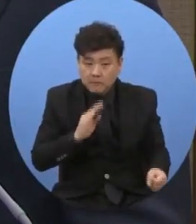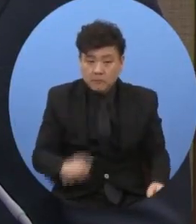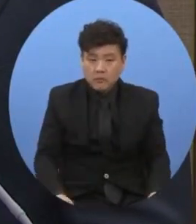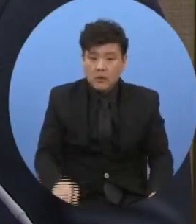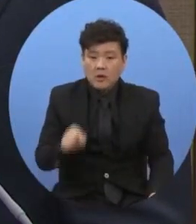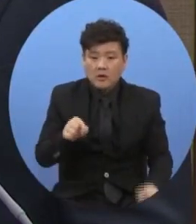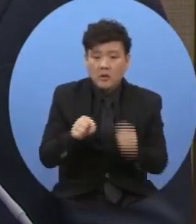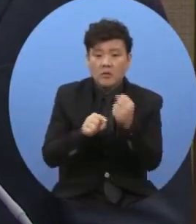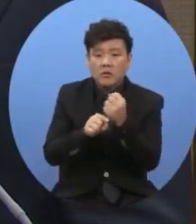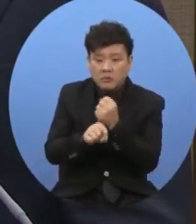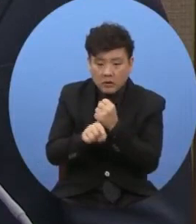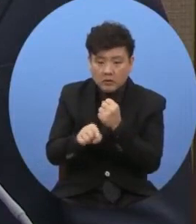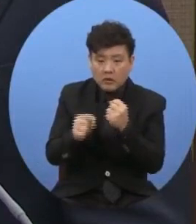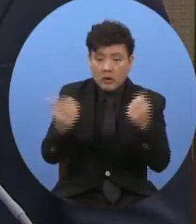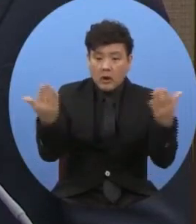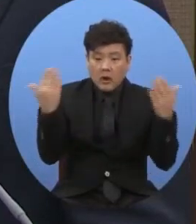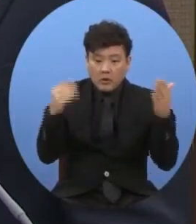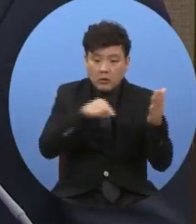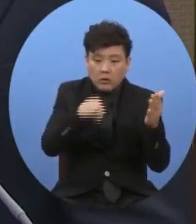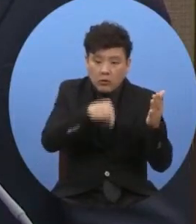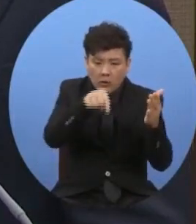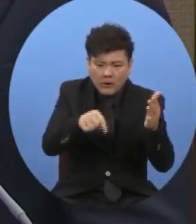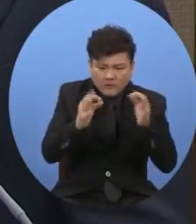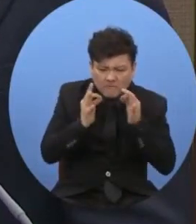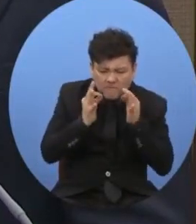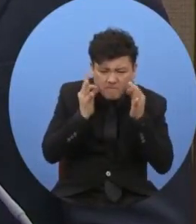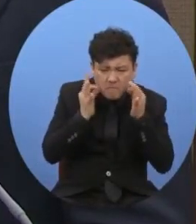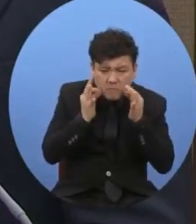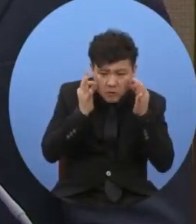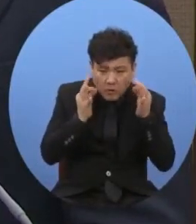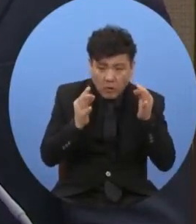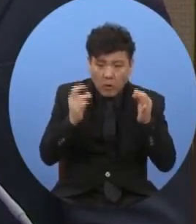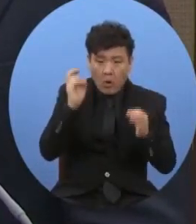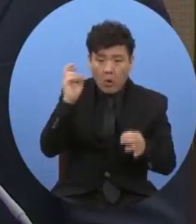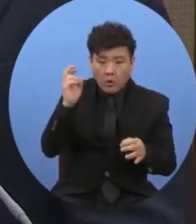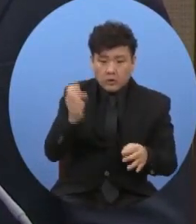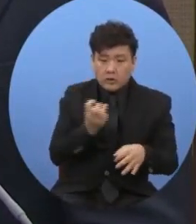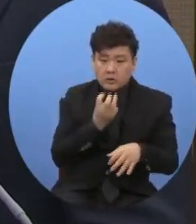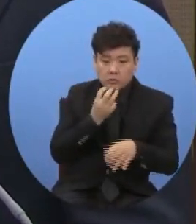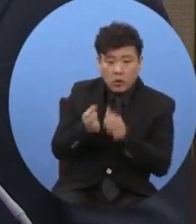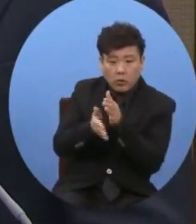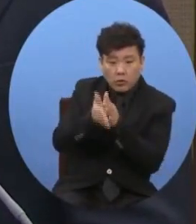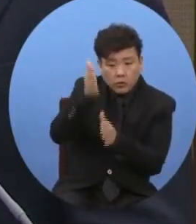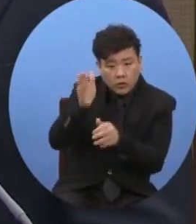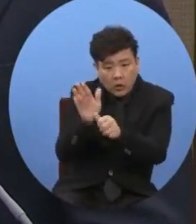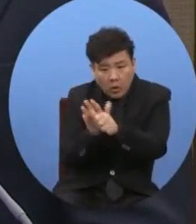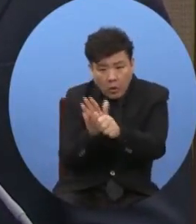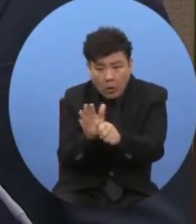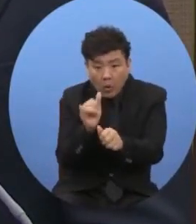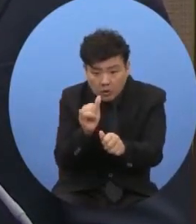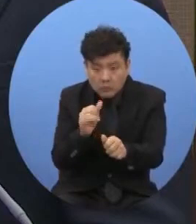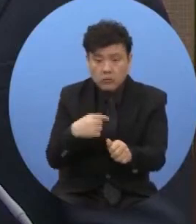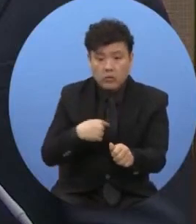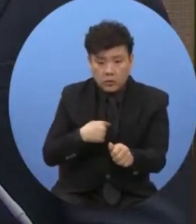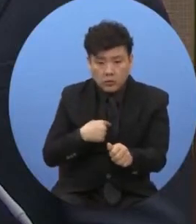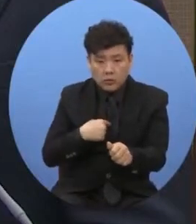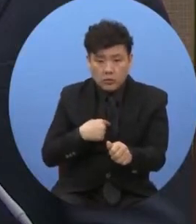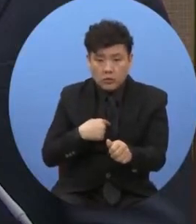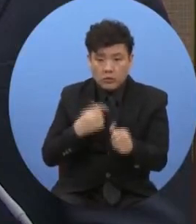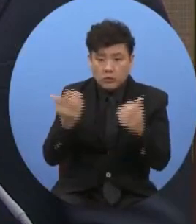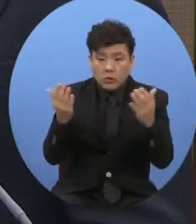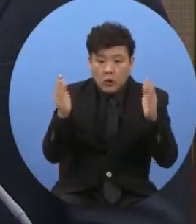그런 의미에서 학교에서 최선을 다해 주시고 혹시 저희가 도와드릴 부분이 있으면 또 저희도 그 방과